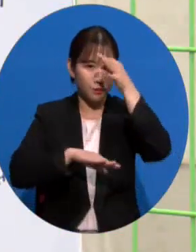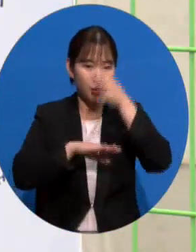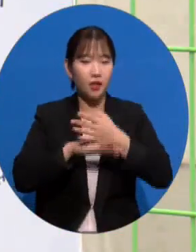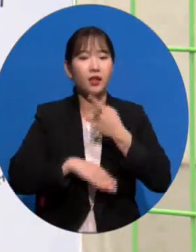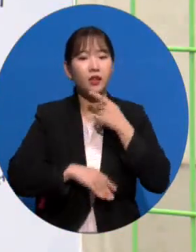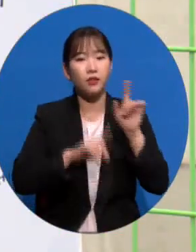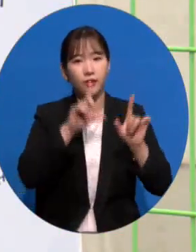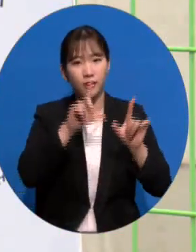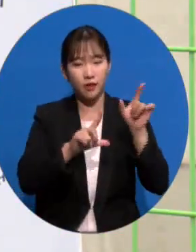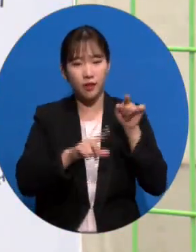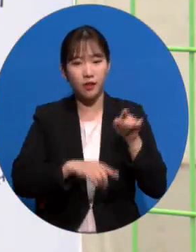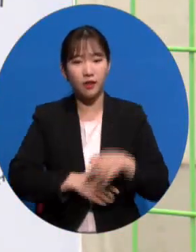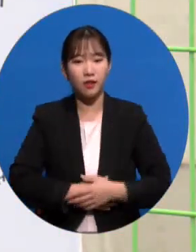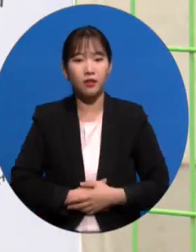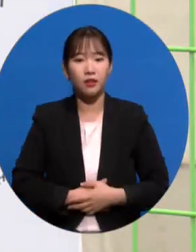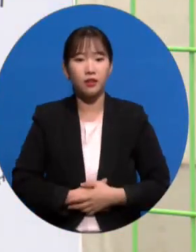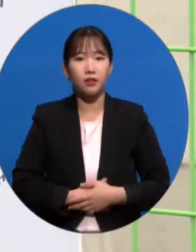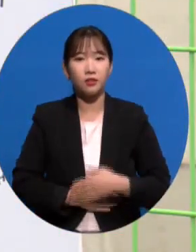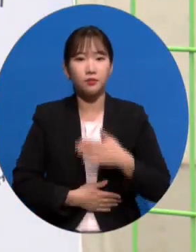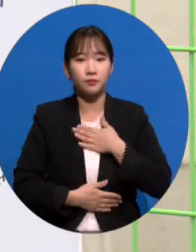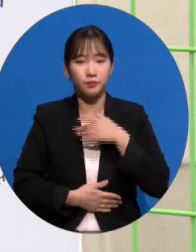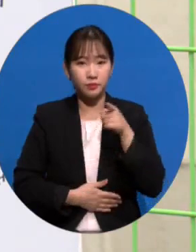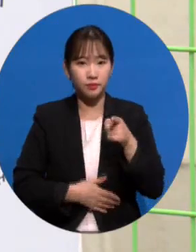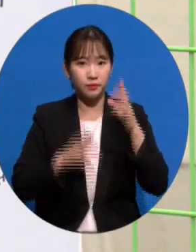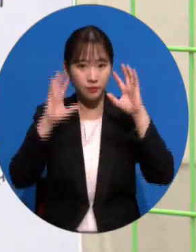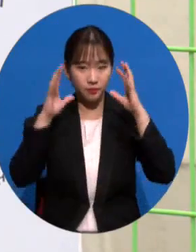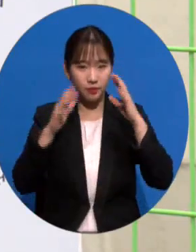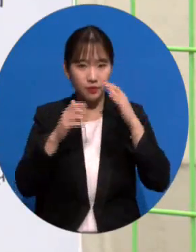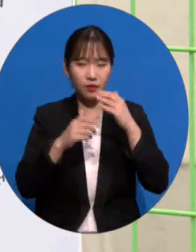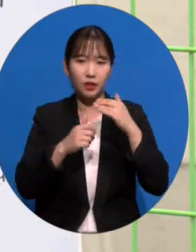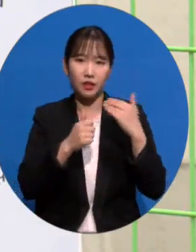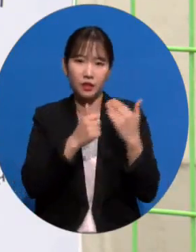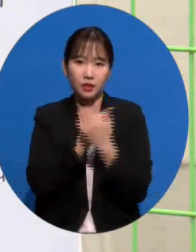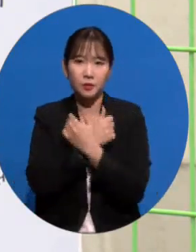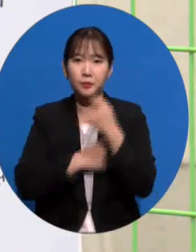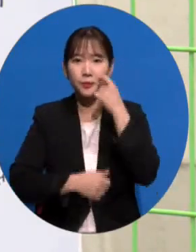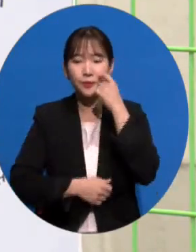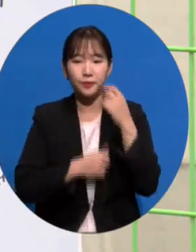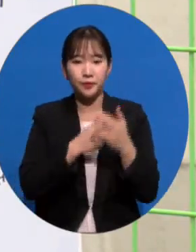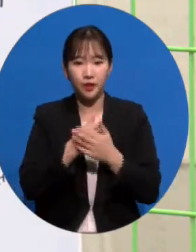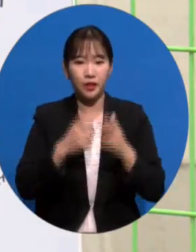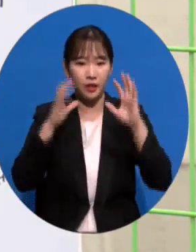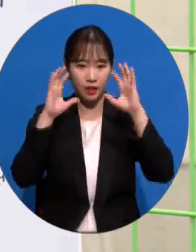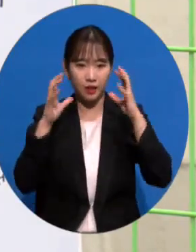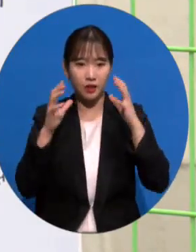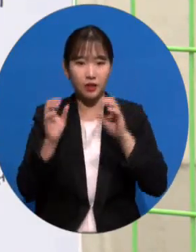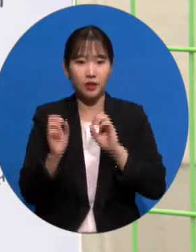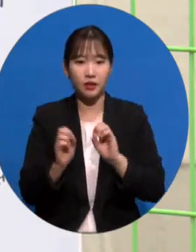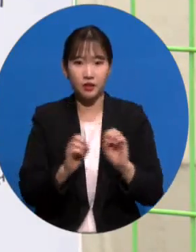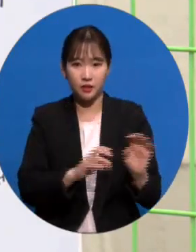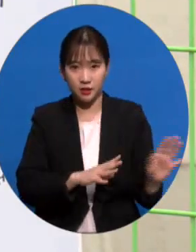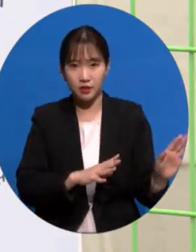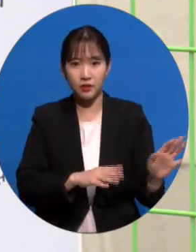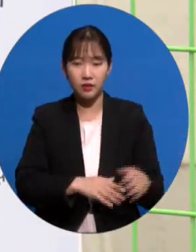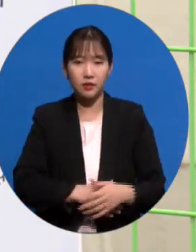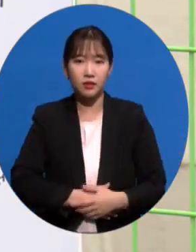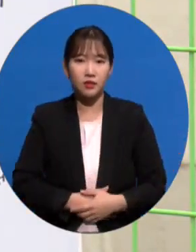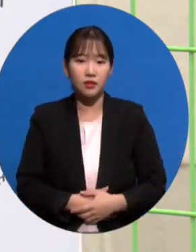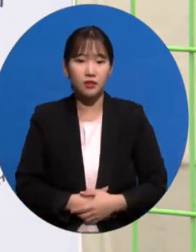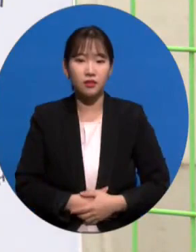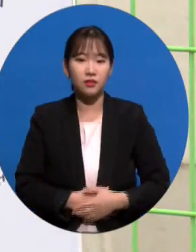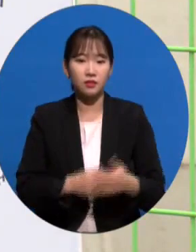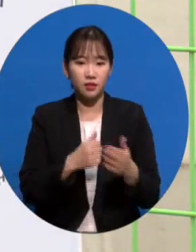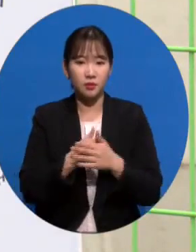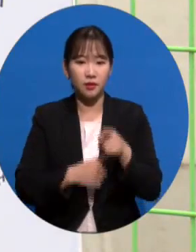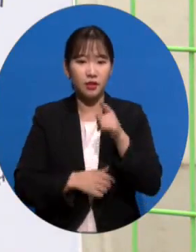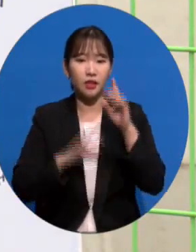미안했던 상황, 내가 그 아이를 지켜주지 못했기 때문에 아이를 제가 잃었잖아요. 그래서